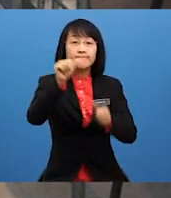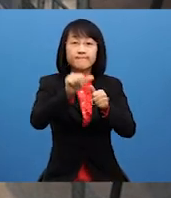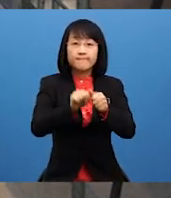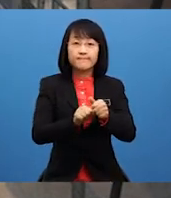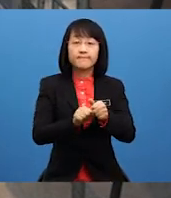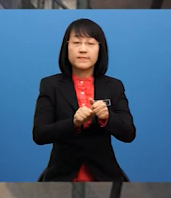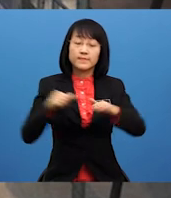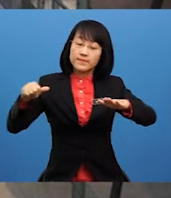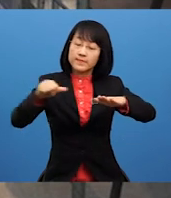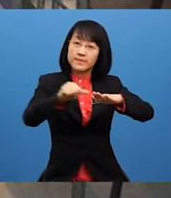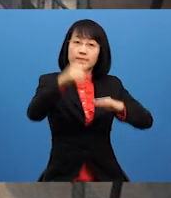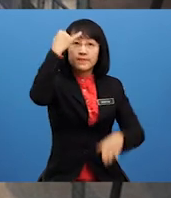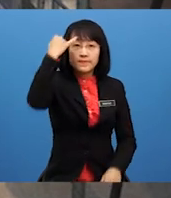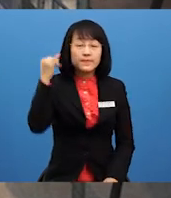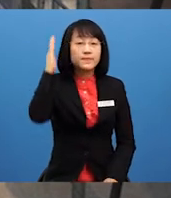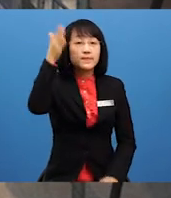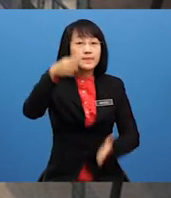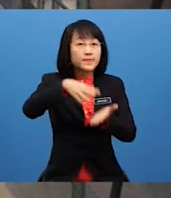ilmu yang akan dipelajari.